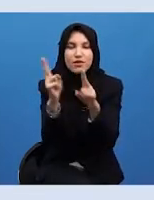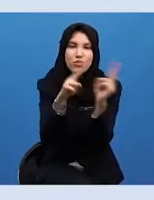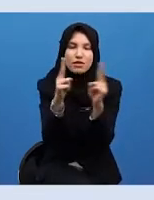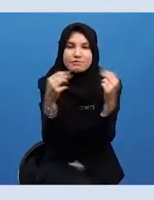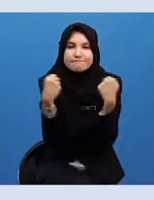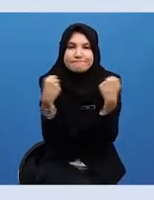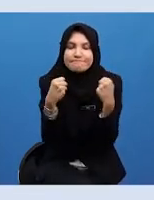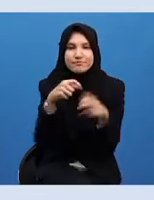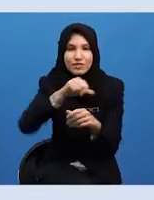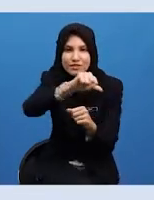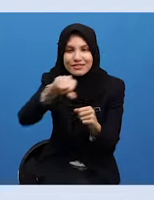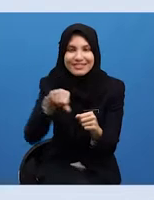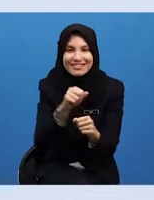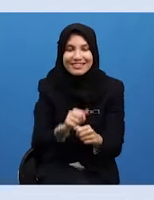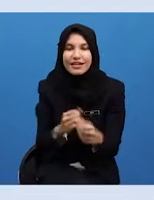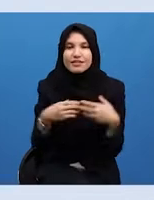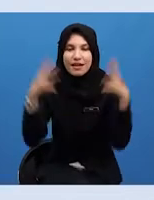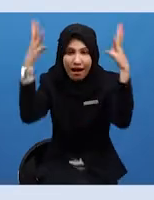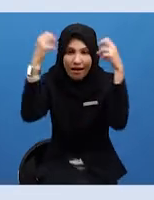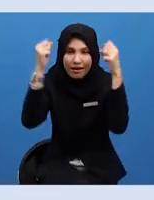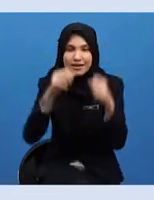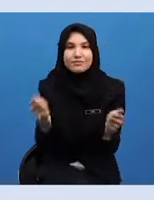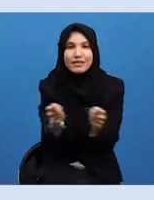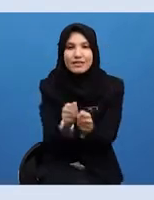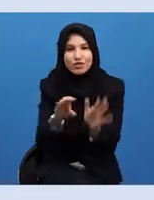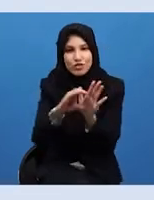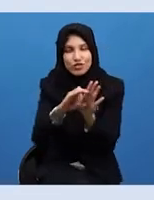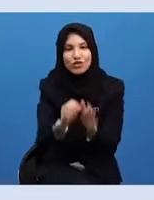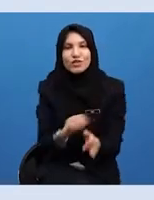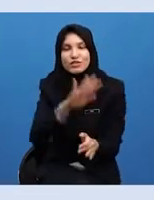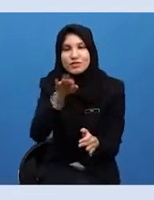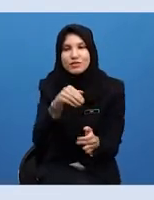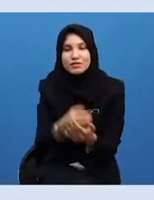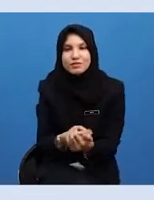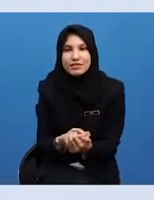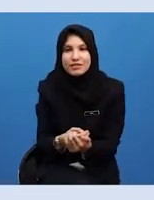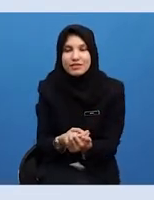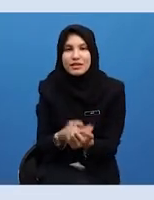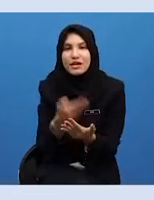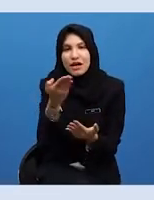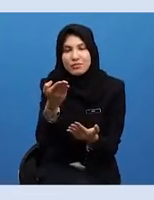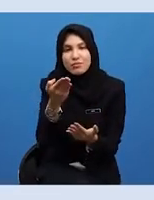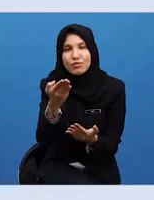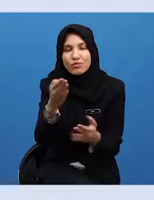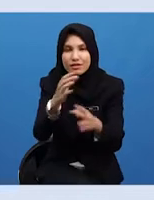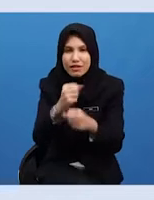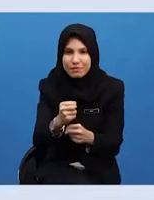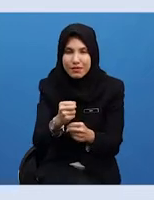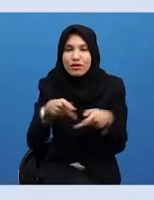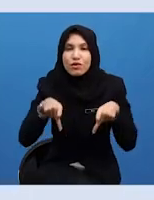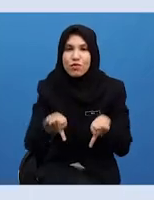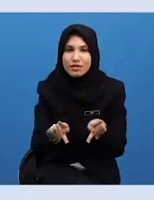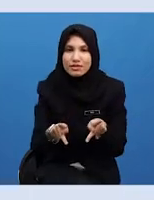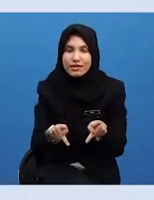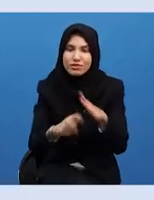sekelilingnya. Saya berharap dengan contoh-contoh yang telah cikgu bagikan, kamu semua sudah menguasai